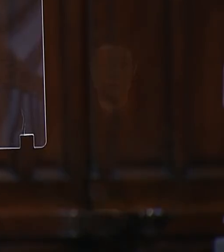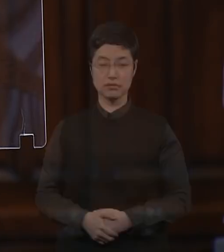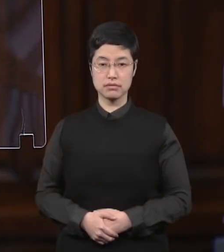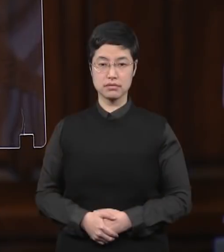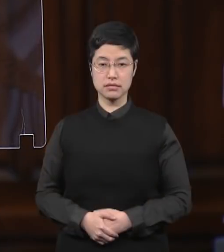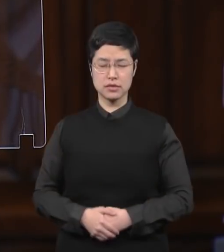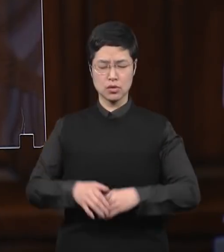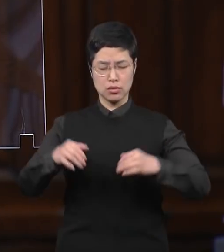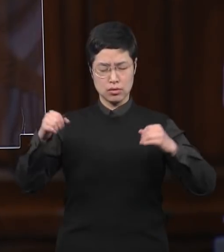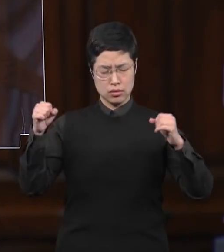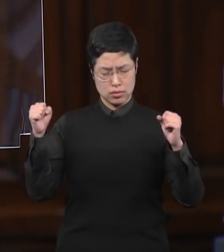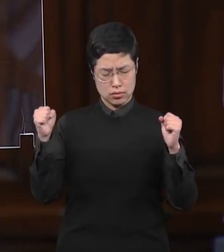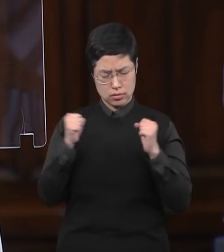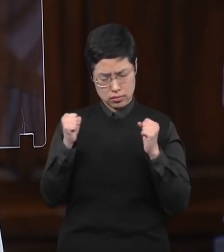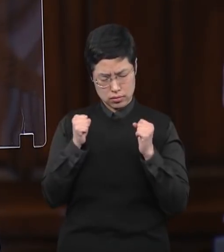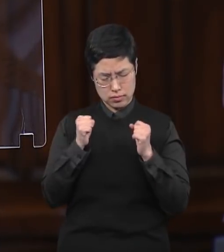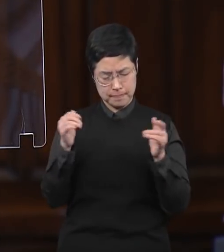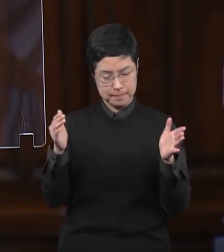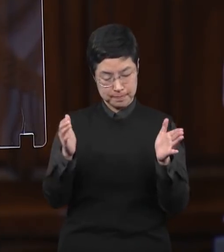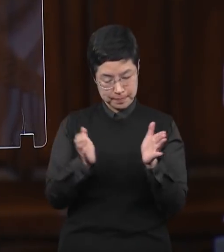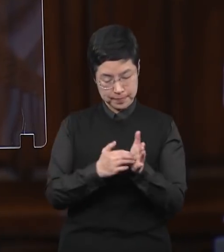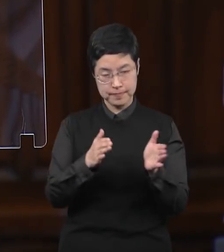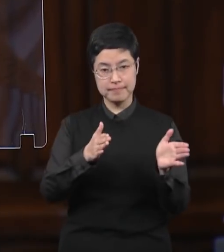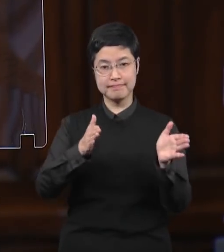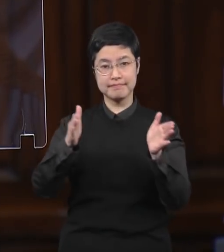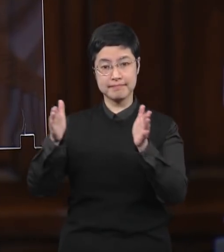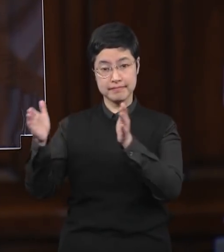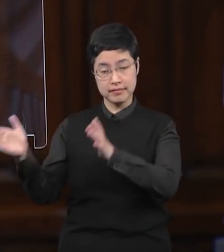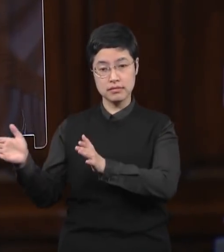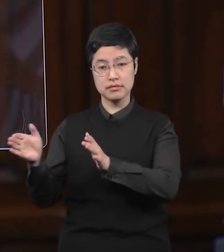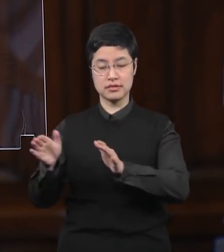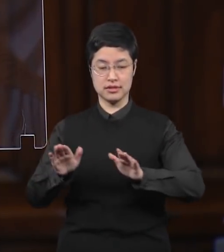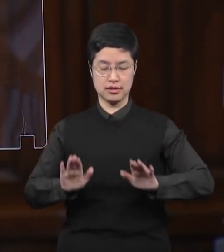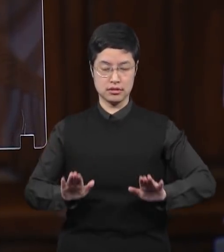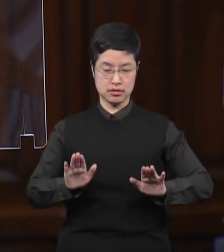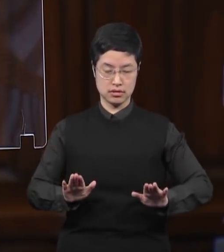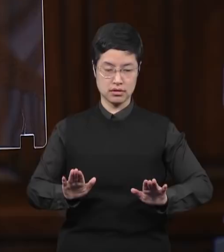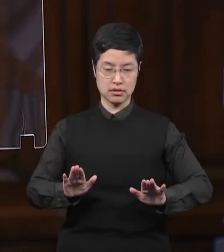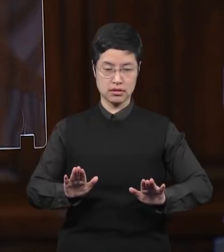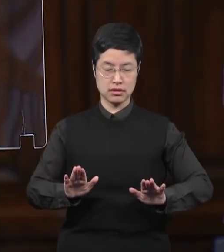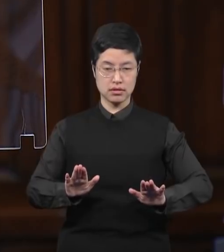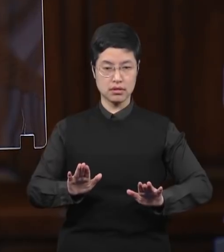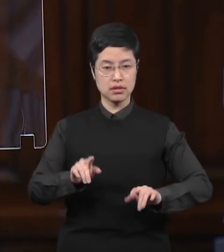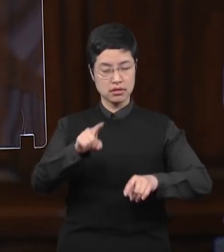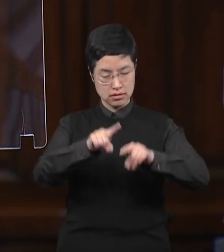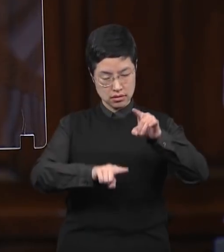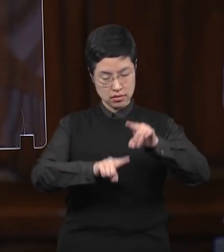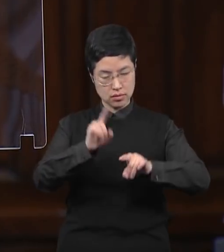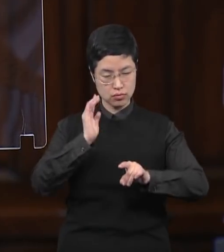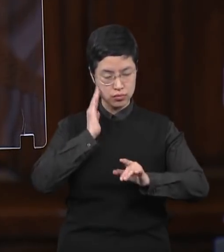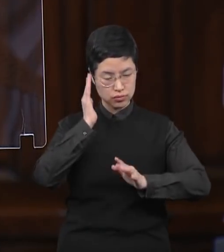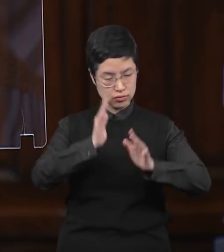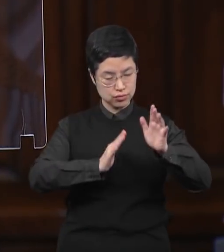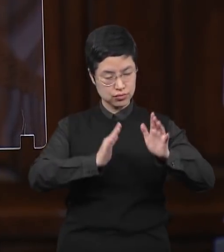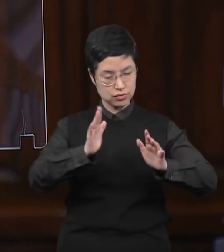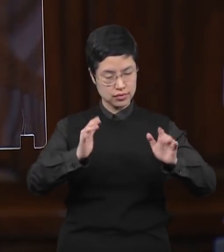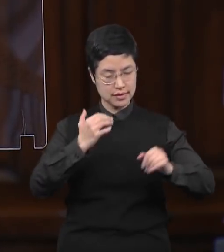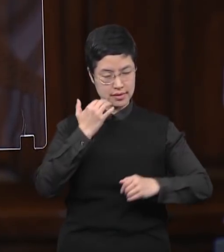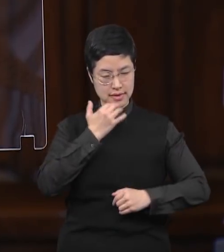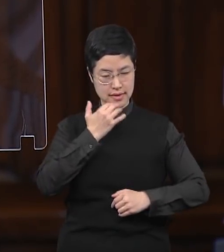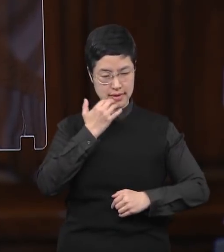혹한의 긴 겨울을 보내고 이제 온갖 초목이